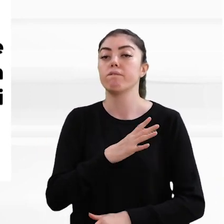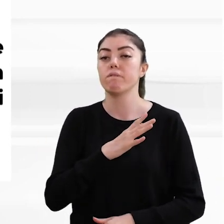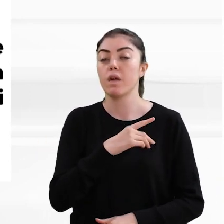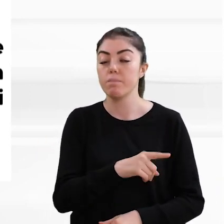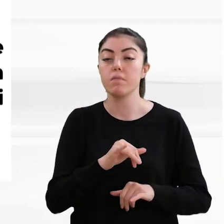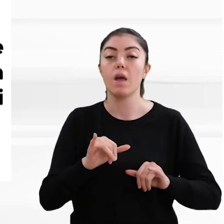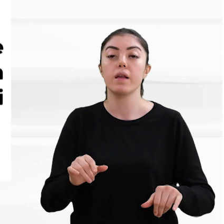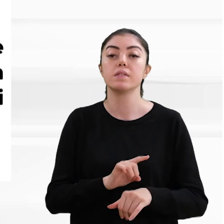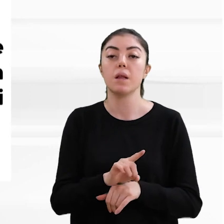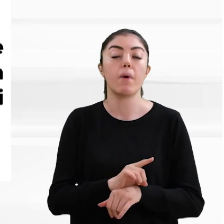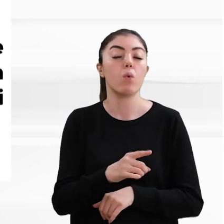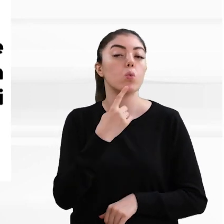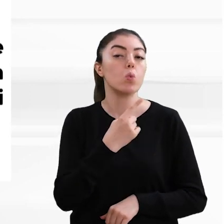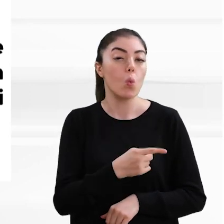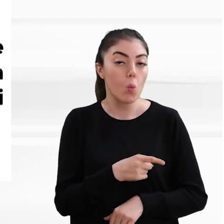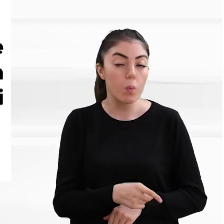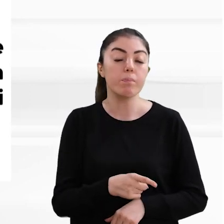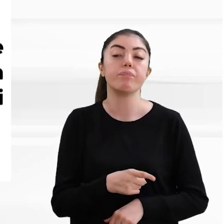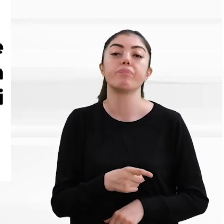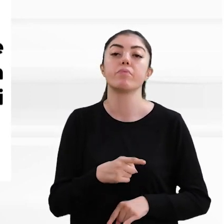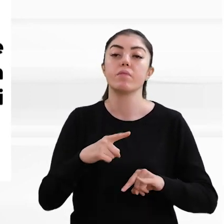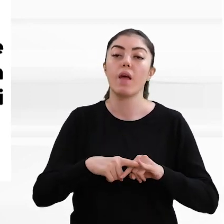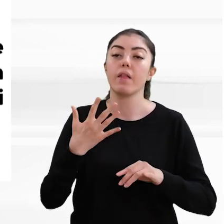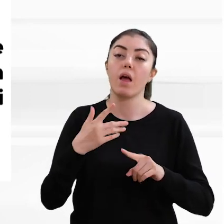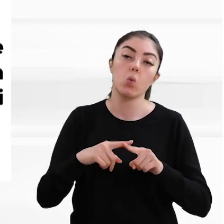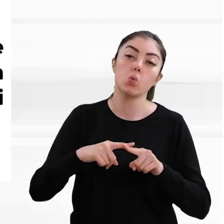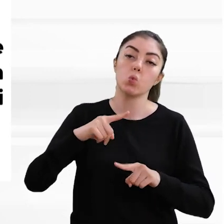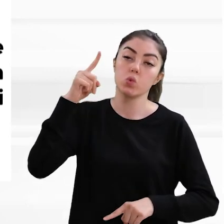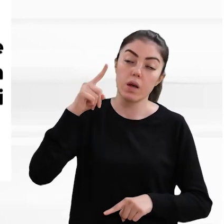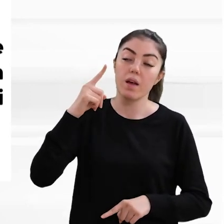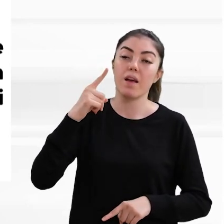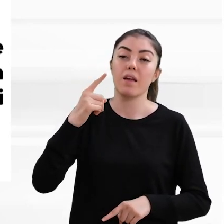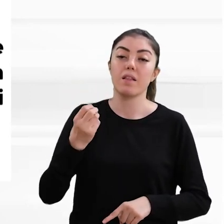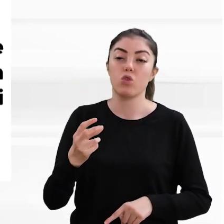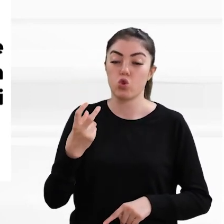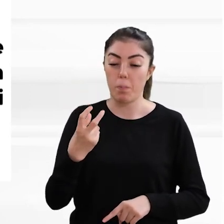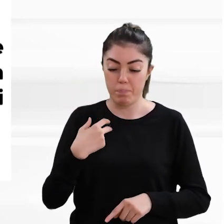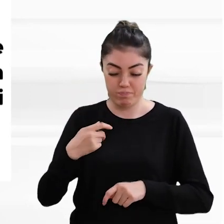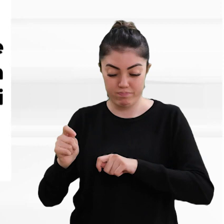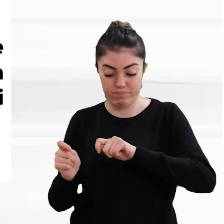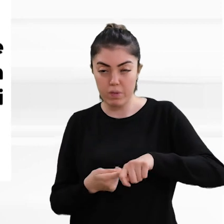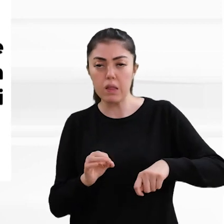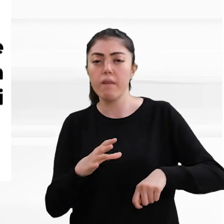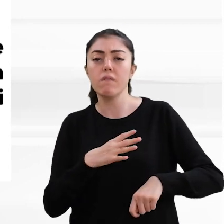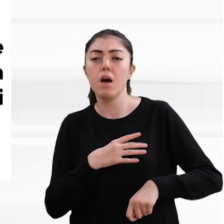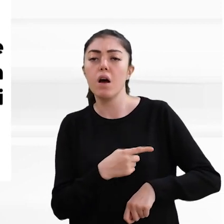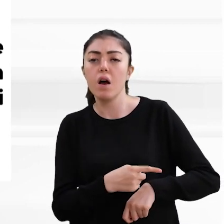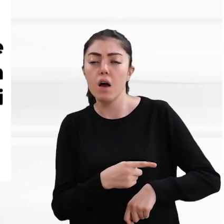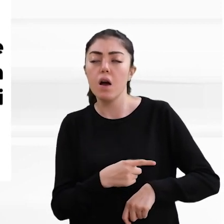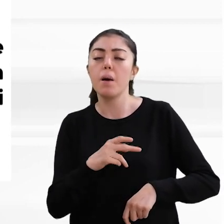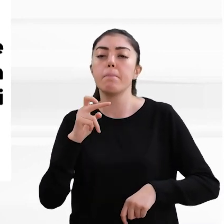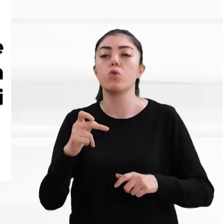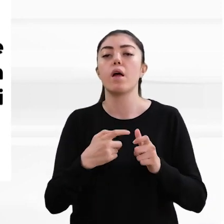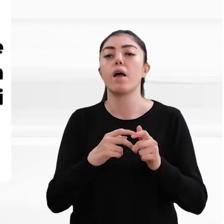vardır. Aynı zamanda H kadar yükseklikten atıldığı için toplarımız bir de neyi vardır bunların?